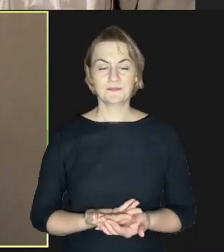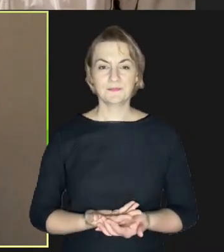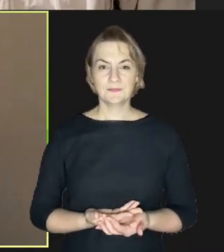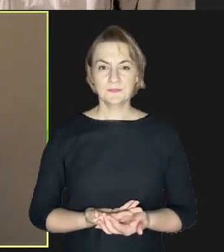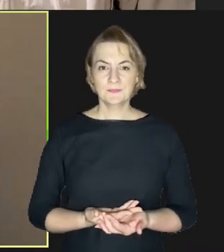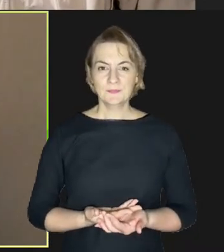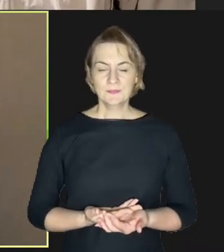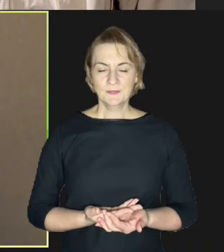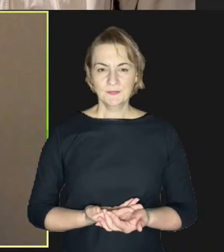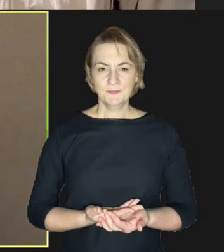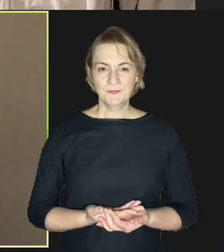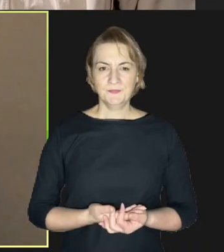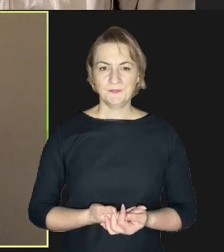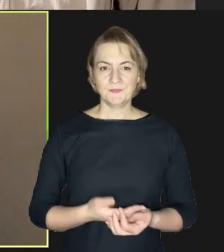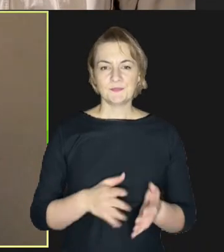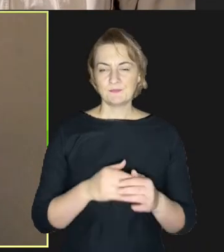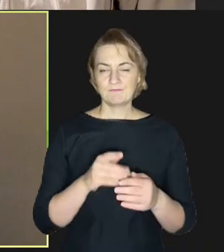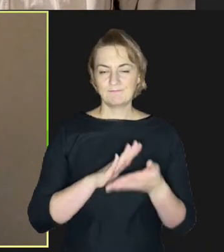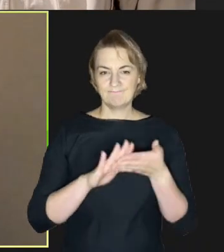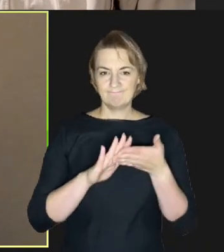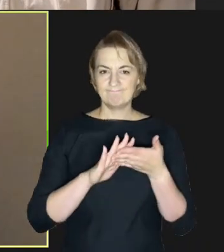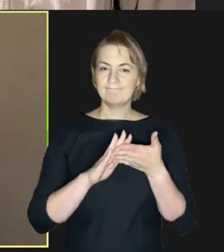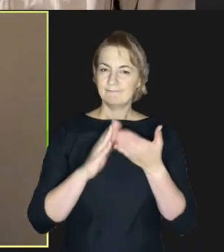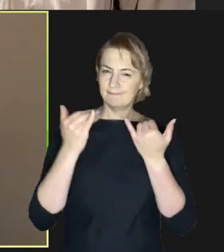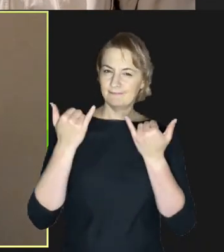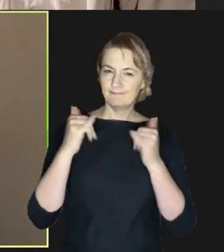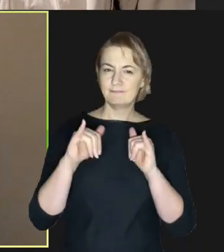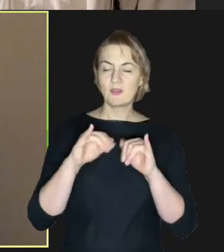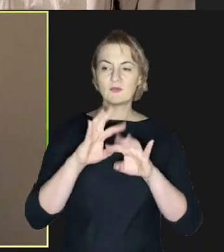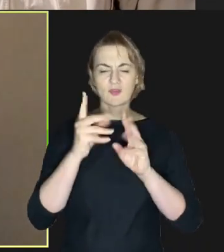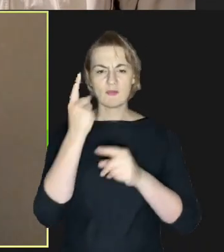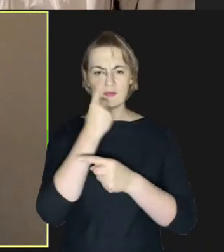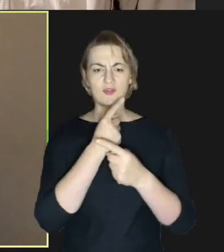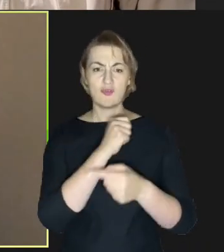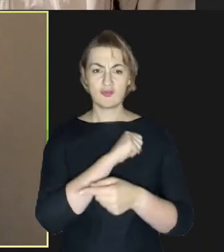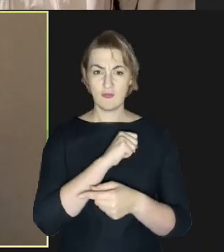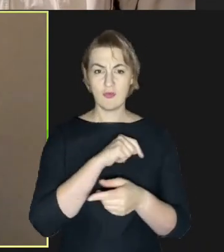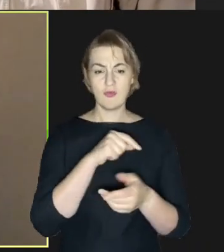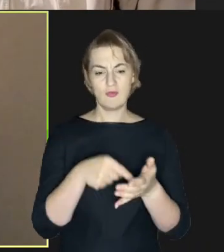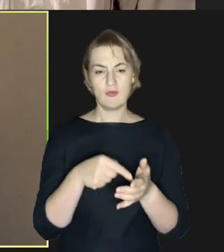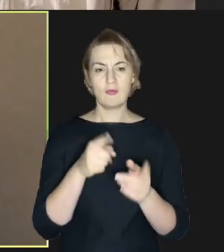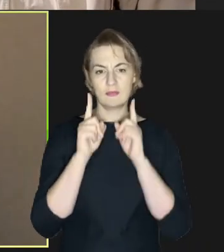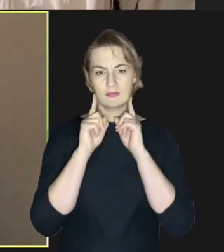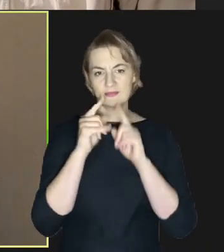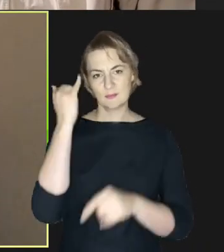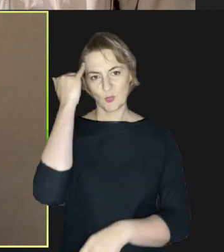wielkich mistrzów życia, wszystko, co myślisz o sobie, jest błędem,